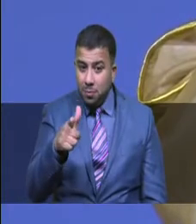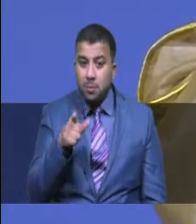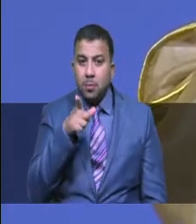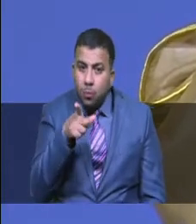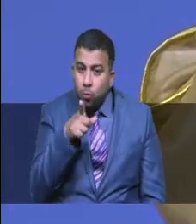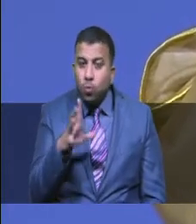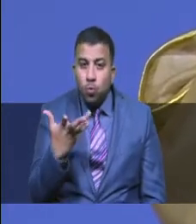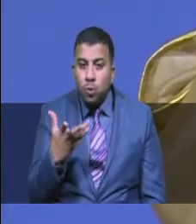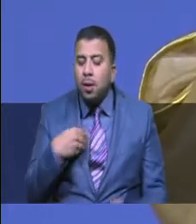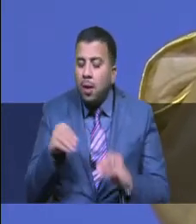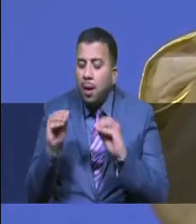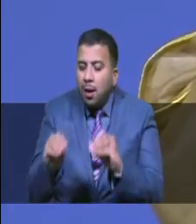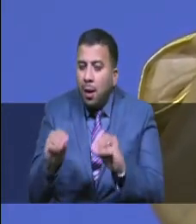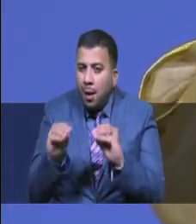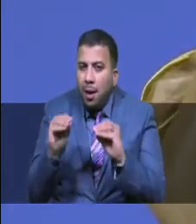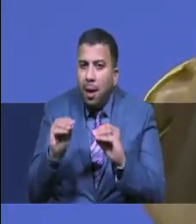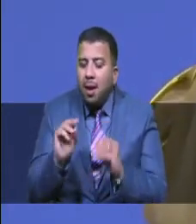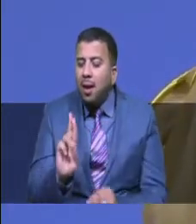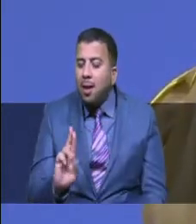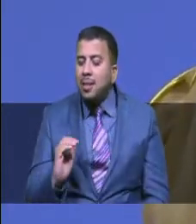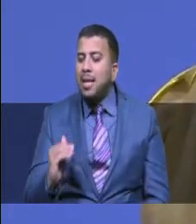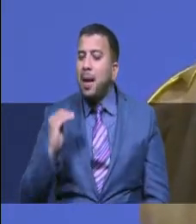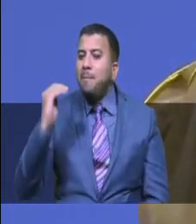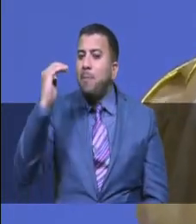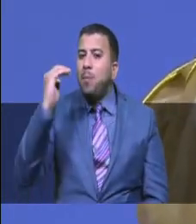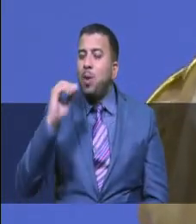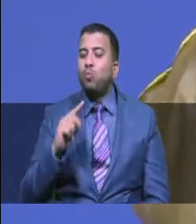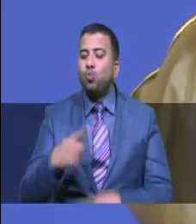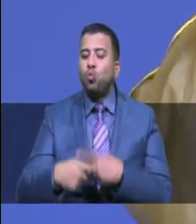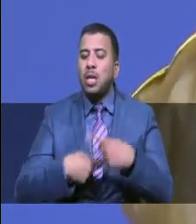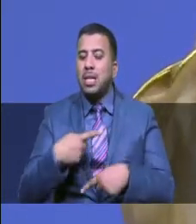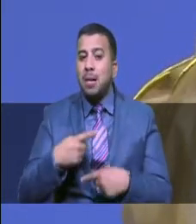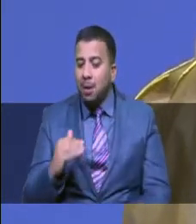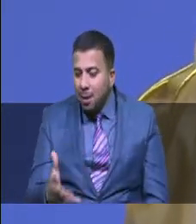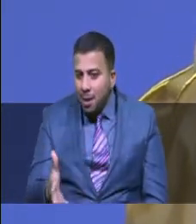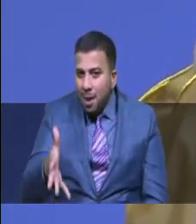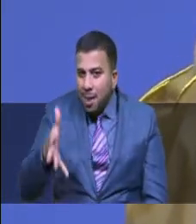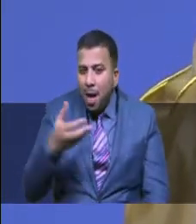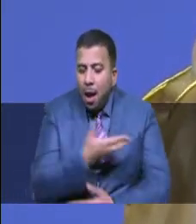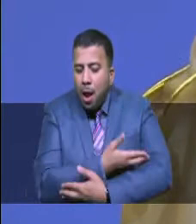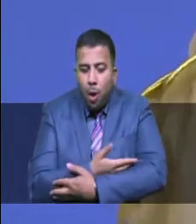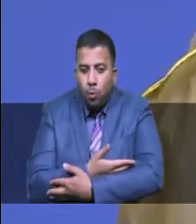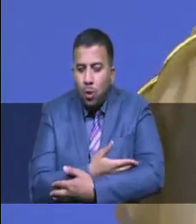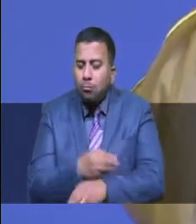صور التنمية المستدامة، أي أنك